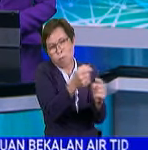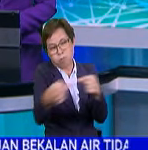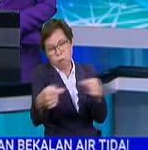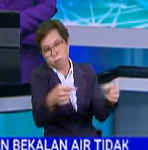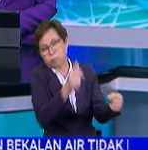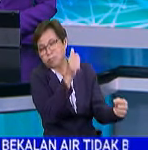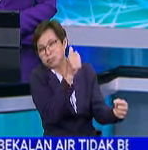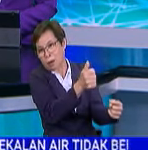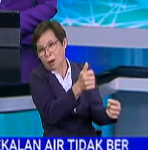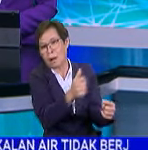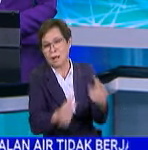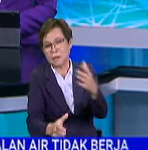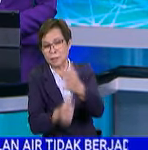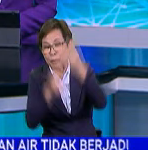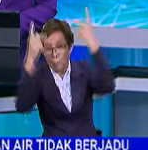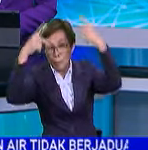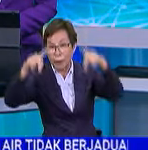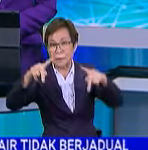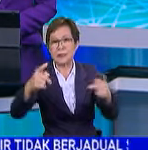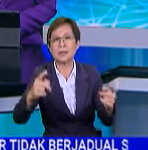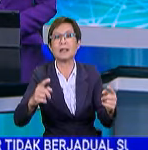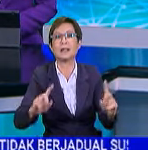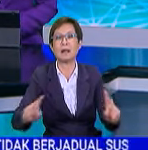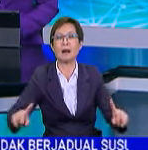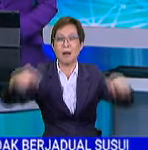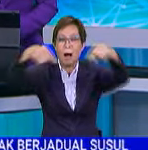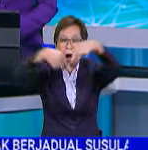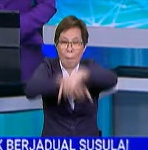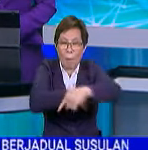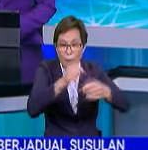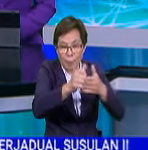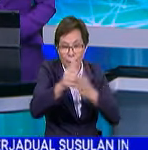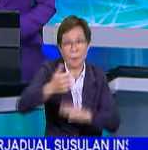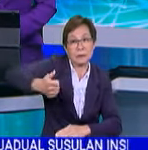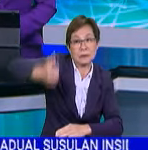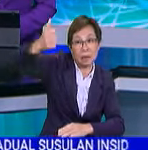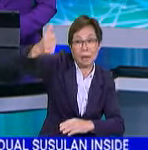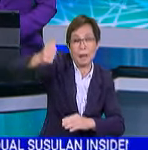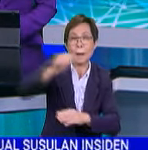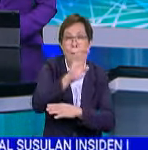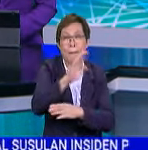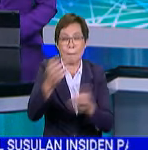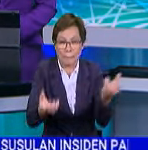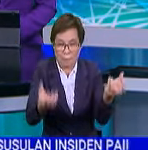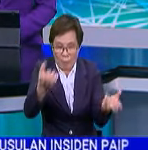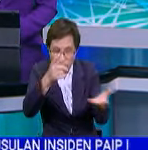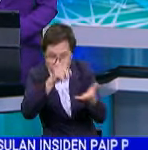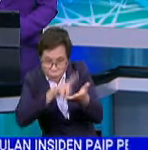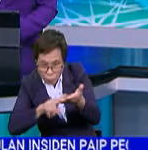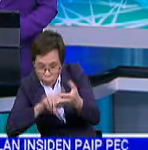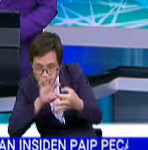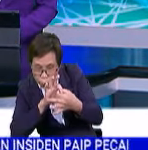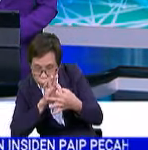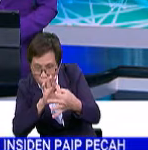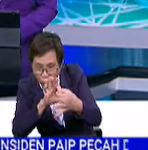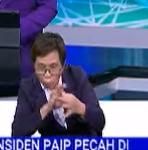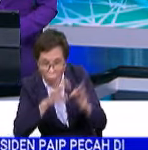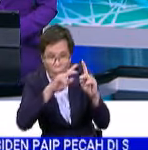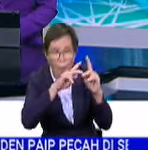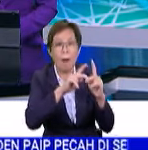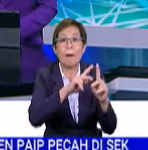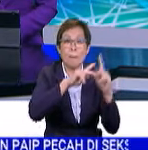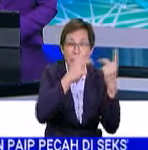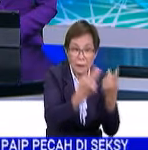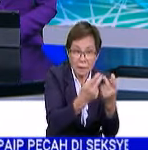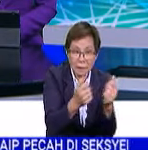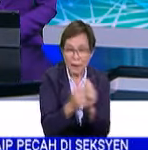menurut Timbalan Presiden UMNO, Dato' Sri Muhammad Hassan, kepimpinan tertinggi BN akan meneliti kerjasama antara partinya dengan